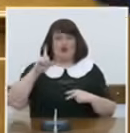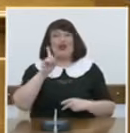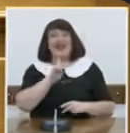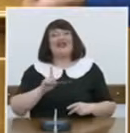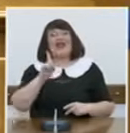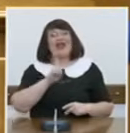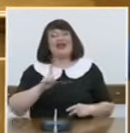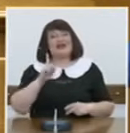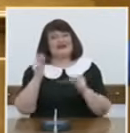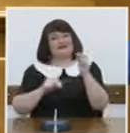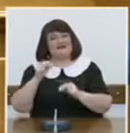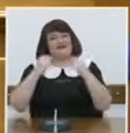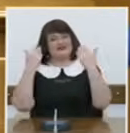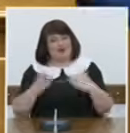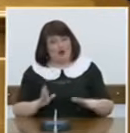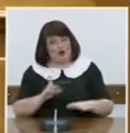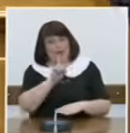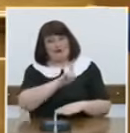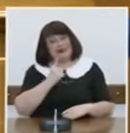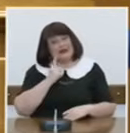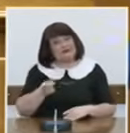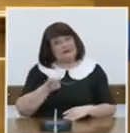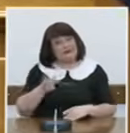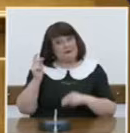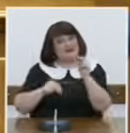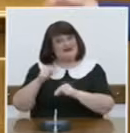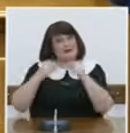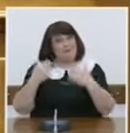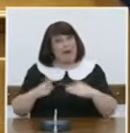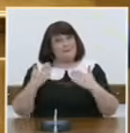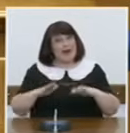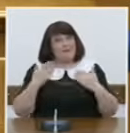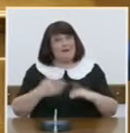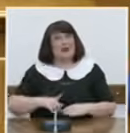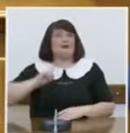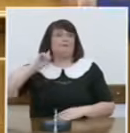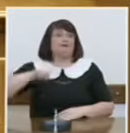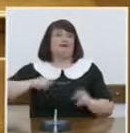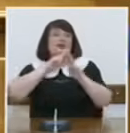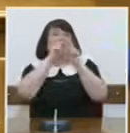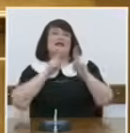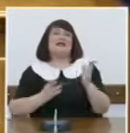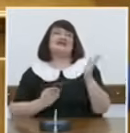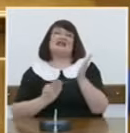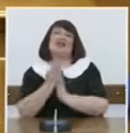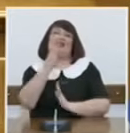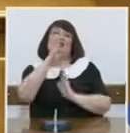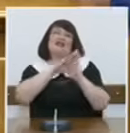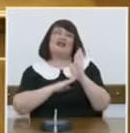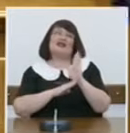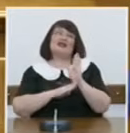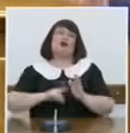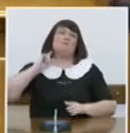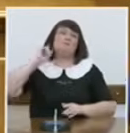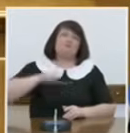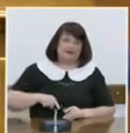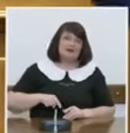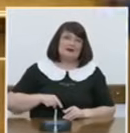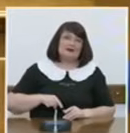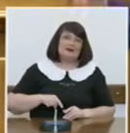όσα του είπε ο κύριος Μητσοτάκης, ότι είναι αυτός που παραβίασε το διεθνές δίκαιο με τη μειωμένη επίρρεια στην ελληνική